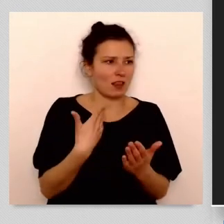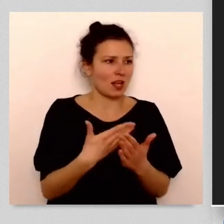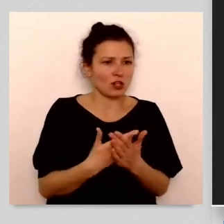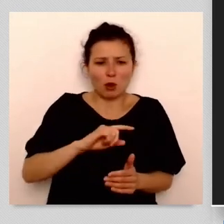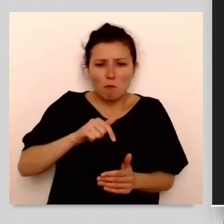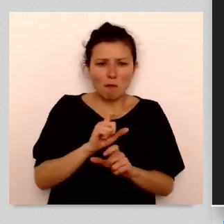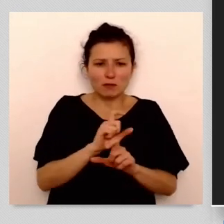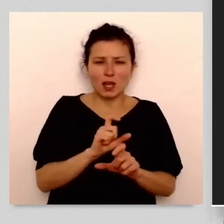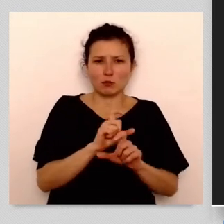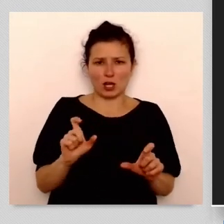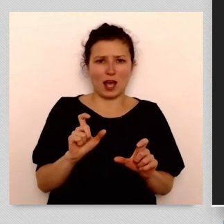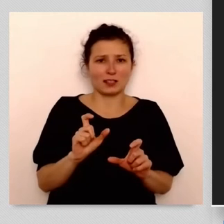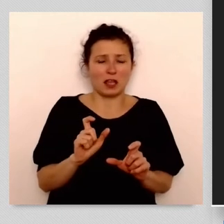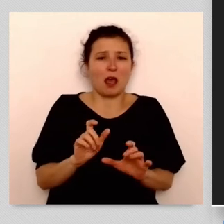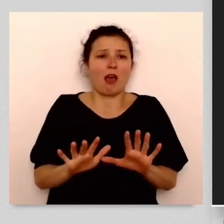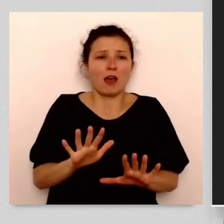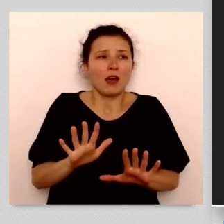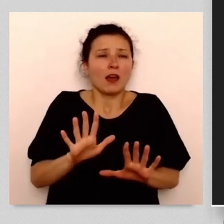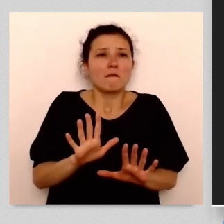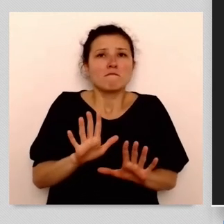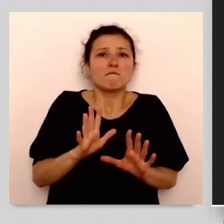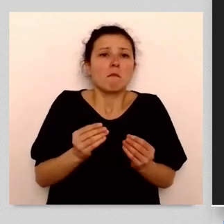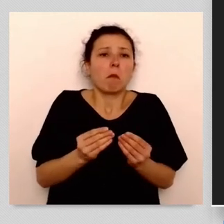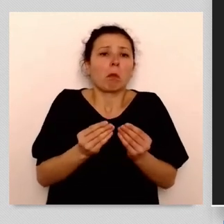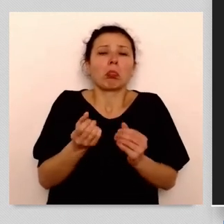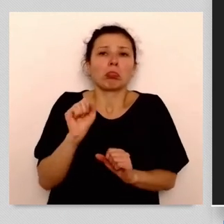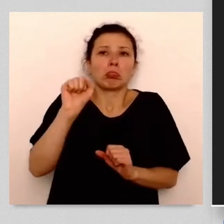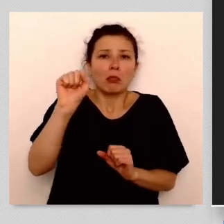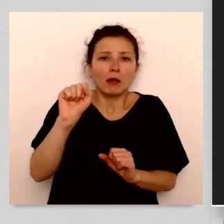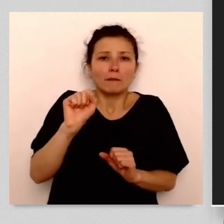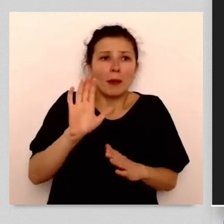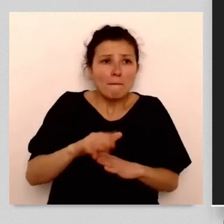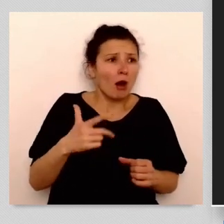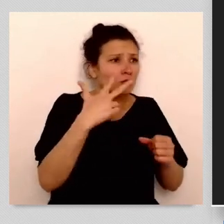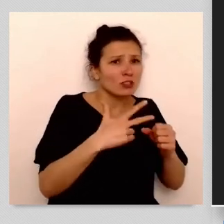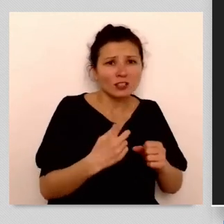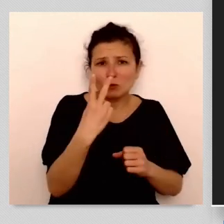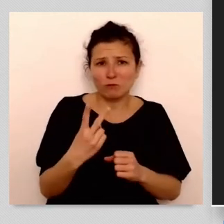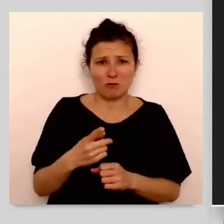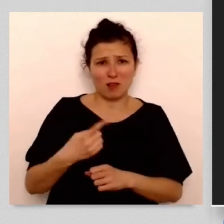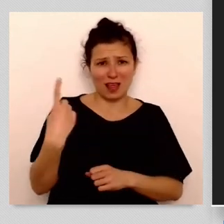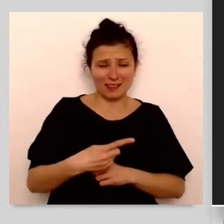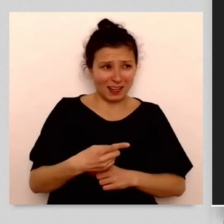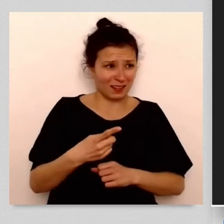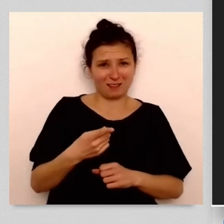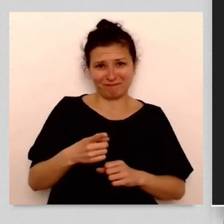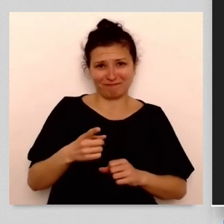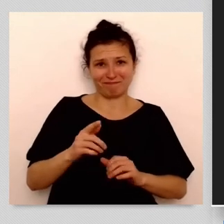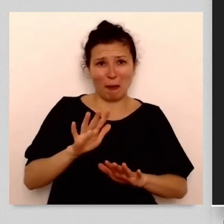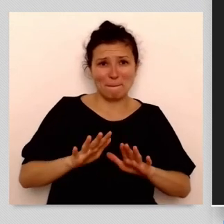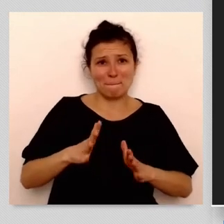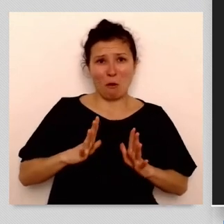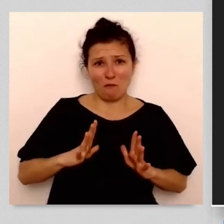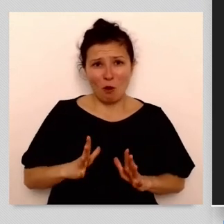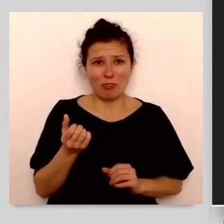ciągle raczkującą demokracją, no po 32 latach, Matko Boska, raczkująca demokracja, i z tego powodu